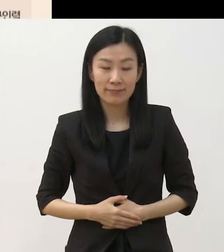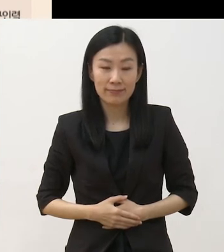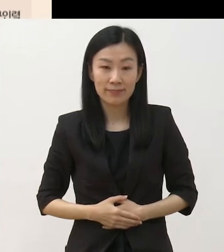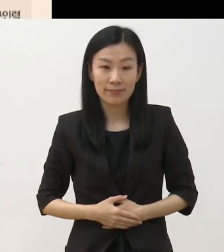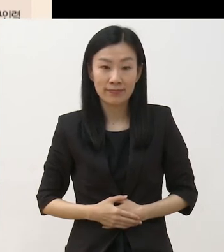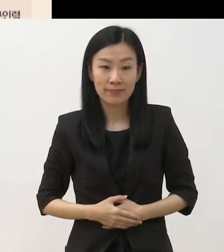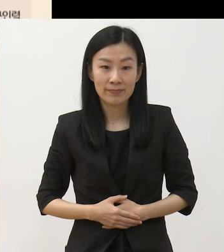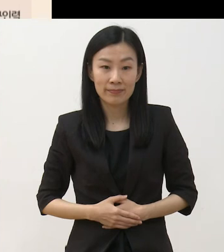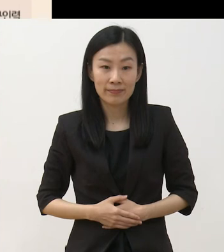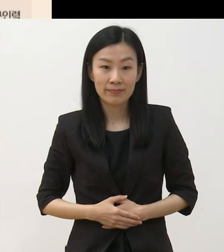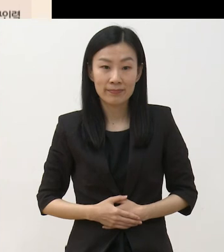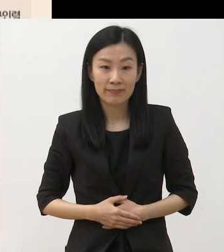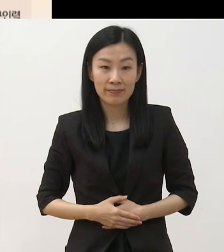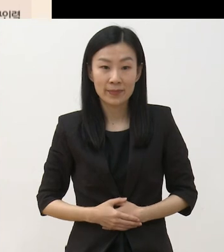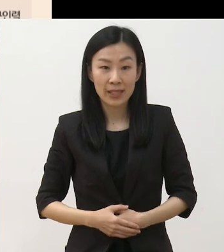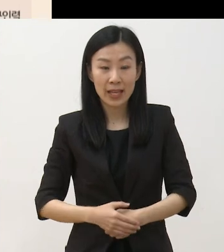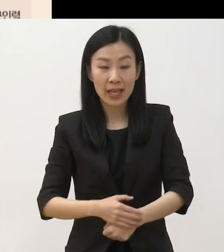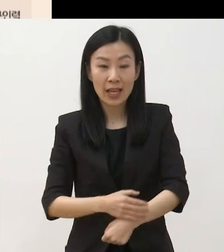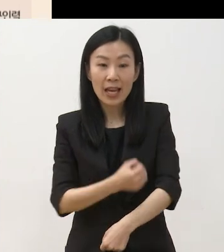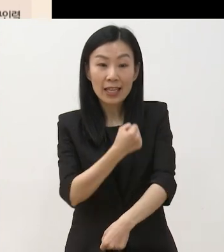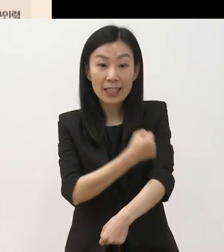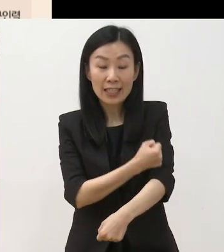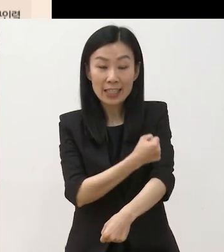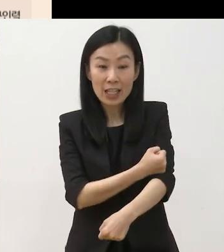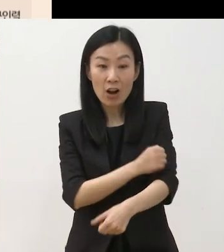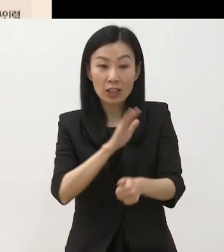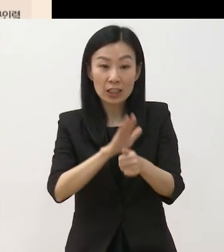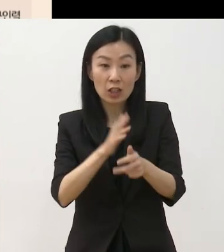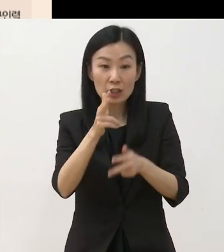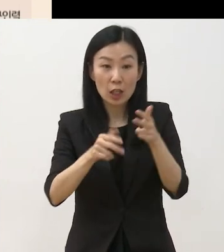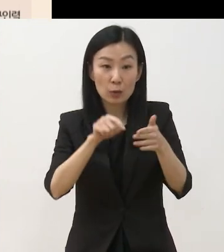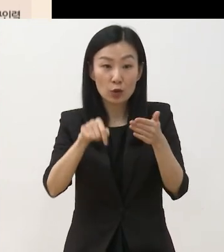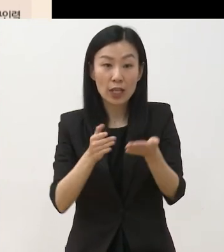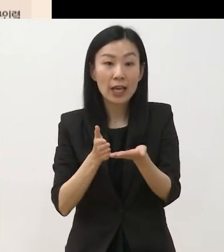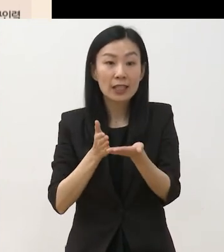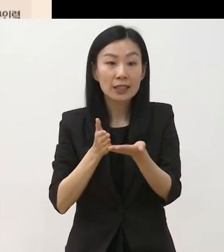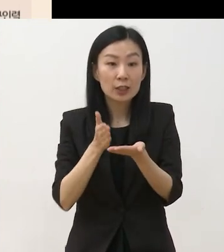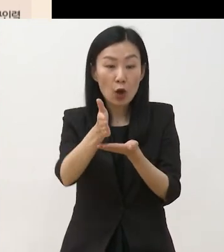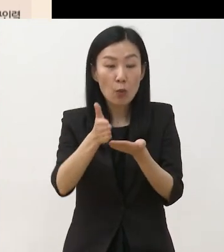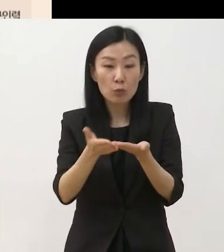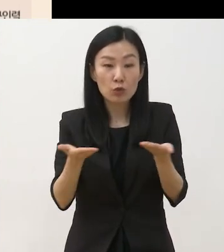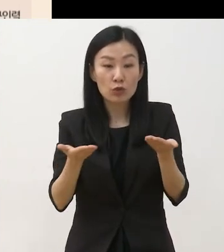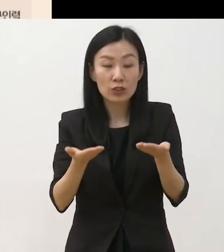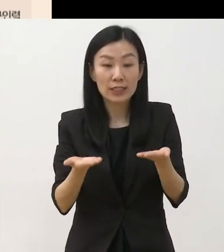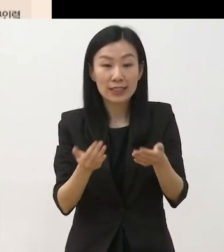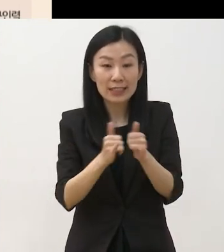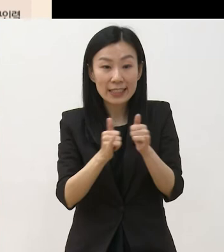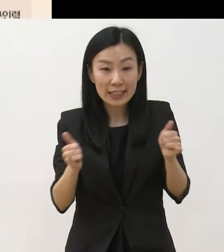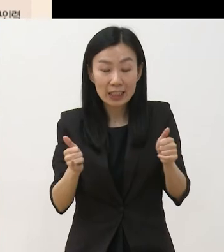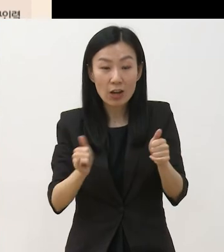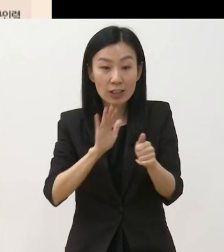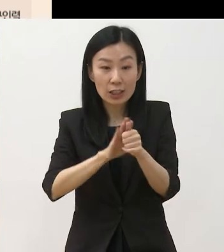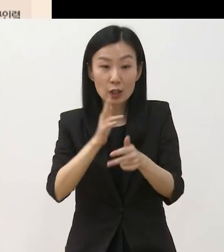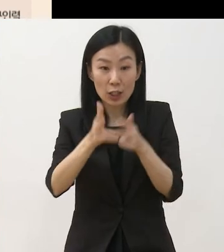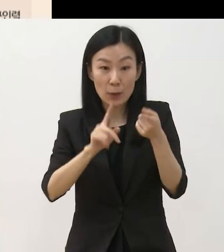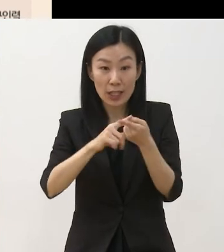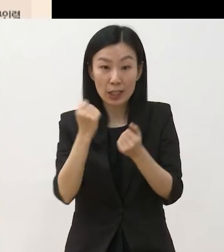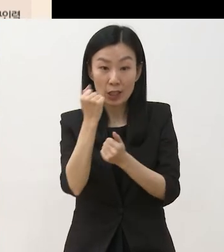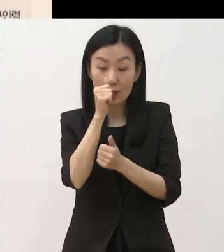인건비 지원 사업 가운데 또 다른 하나인 공연예술 전문 인력 지원 사업에 대해서 설명을 드리도록 하겠습니다. 이